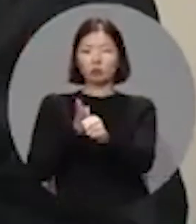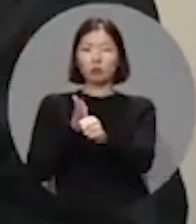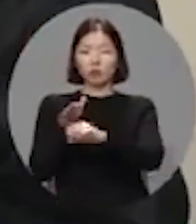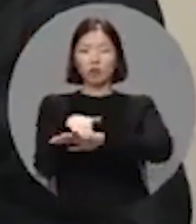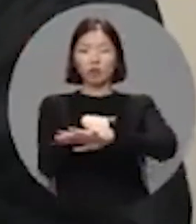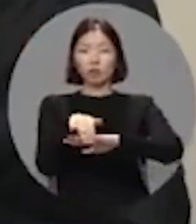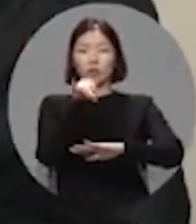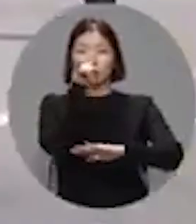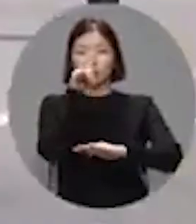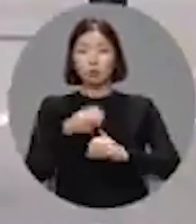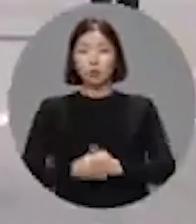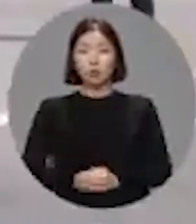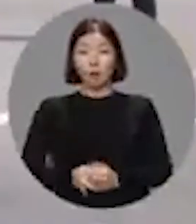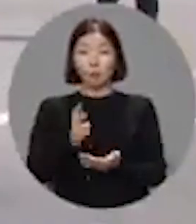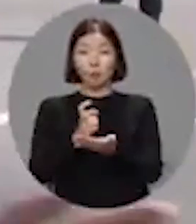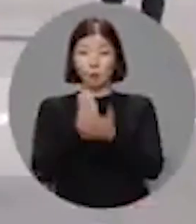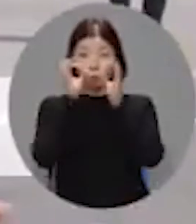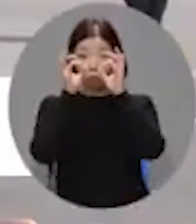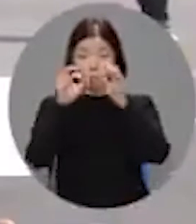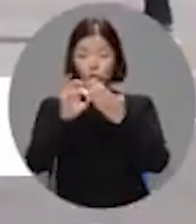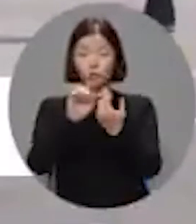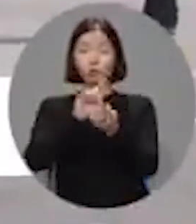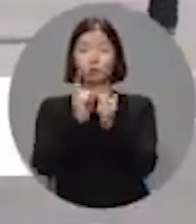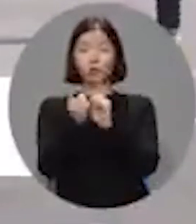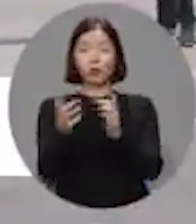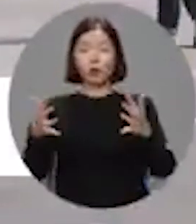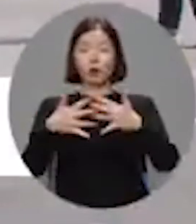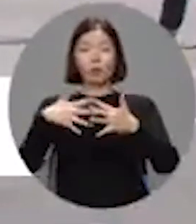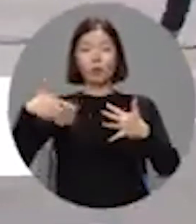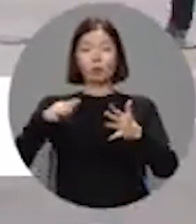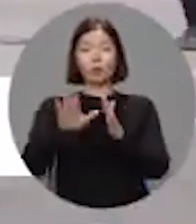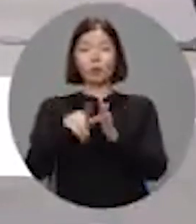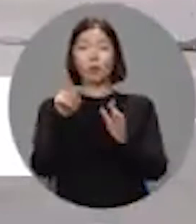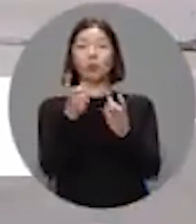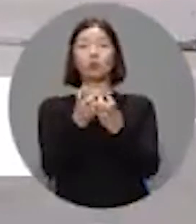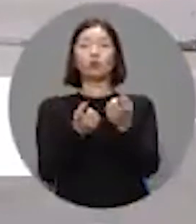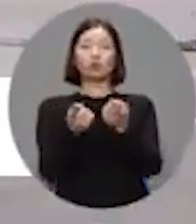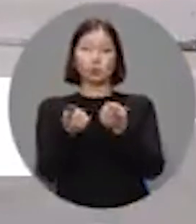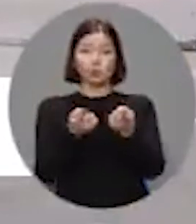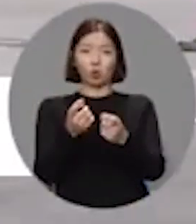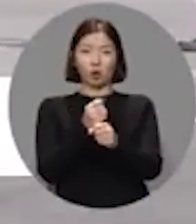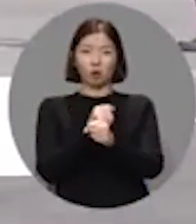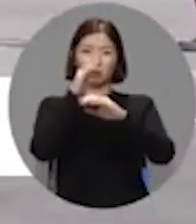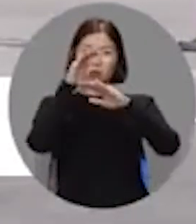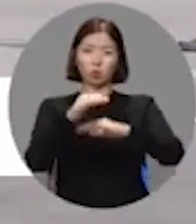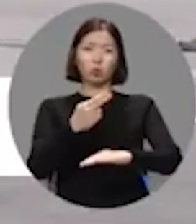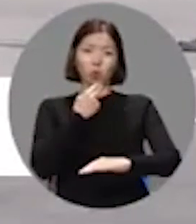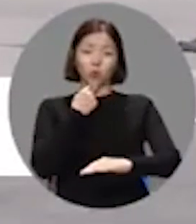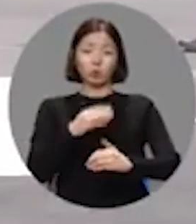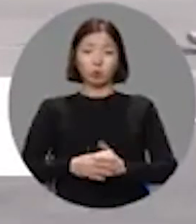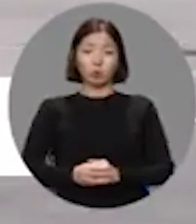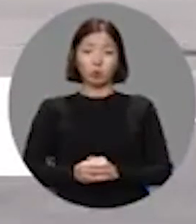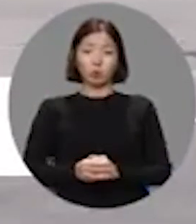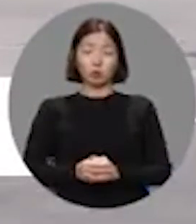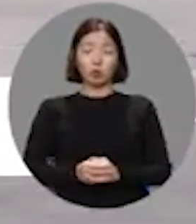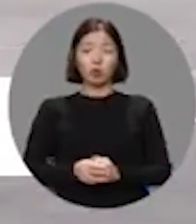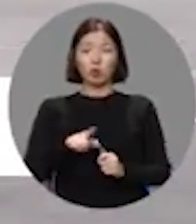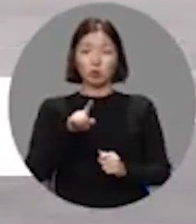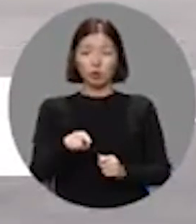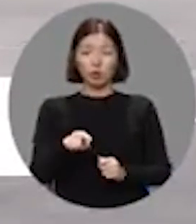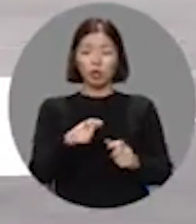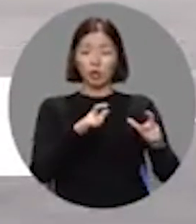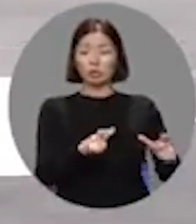계획입니다. 법에 보면 서로 간에 협의가 안 됐을 때 어떻게 조정해야 될지에 대한 내용들이 없습니다. 그러다 보니